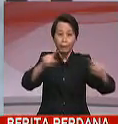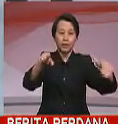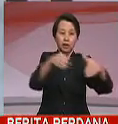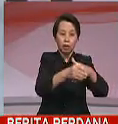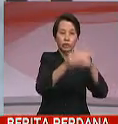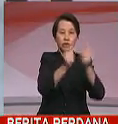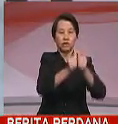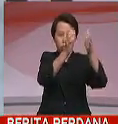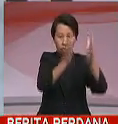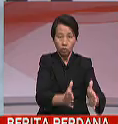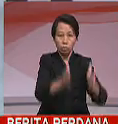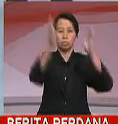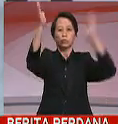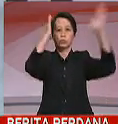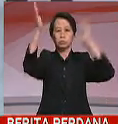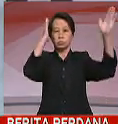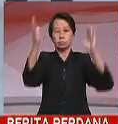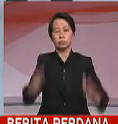Malaysia.